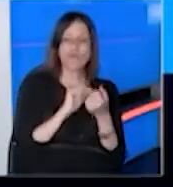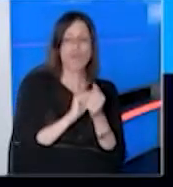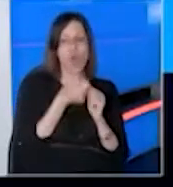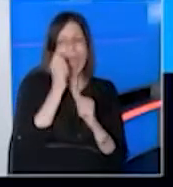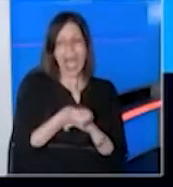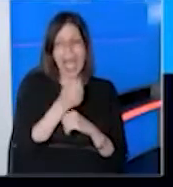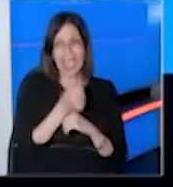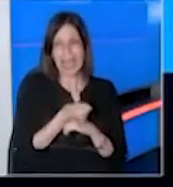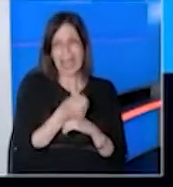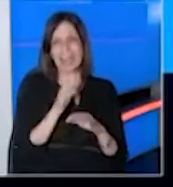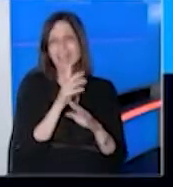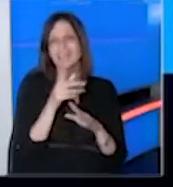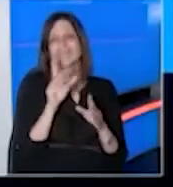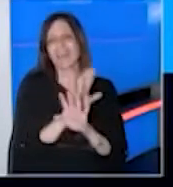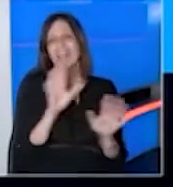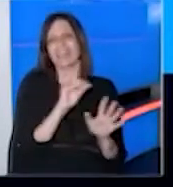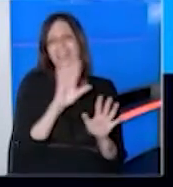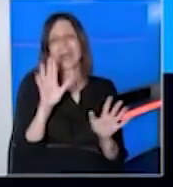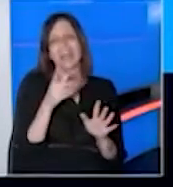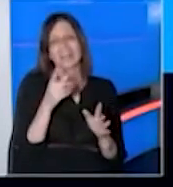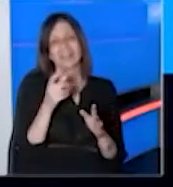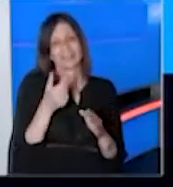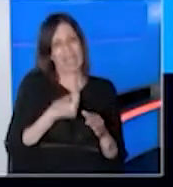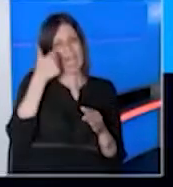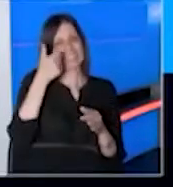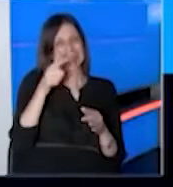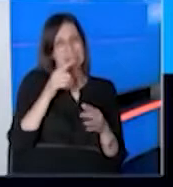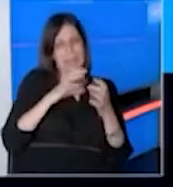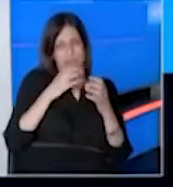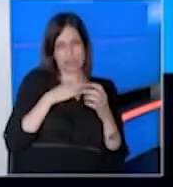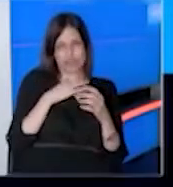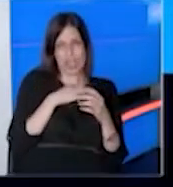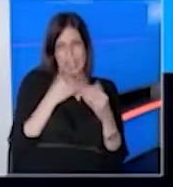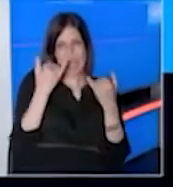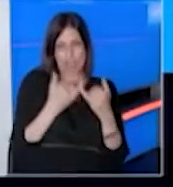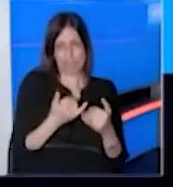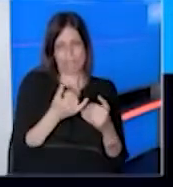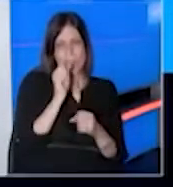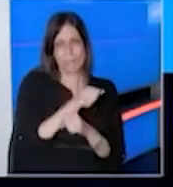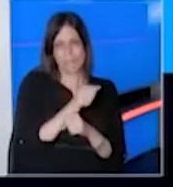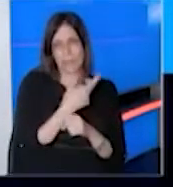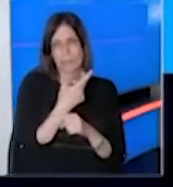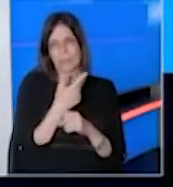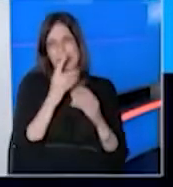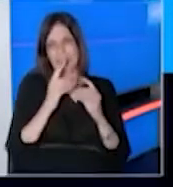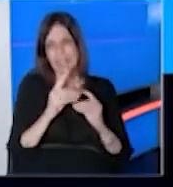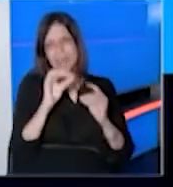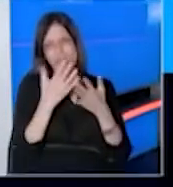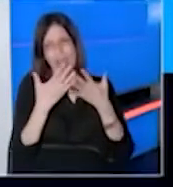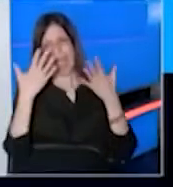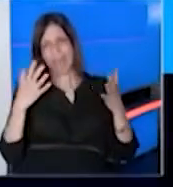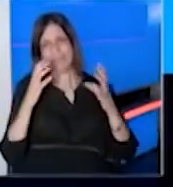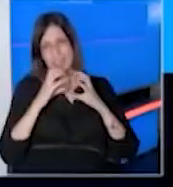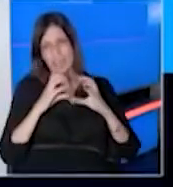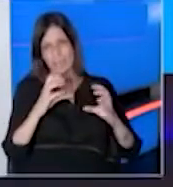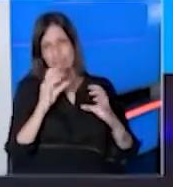או הכפר החקלאי, אינך אלא אריס. אתה, בקיבוץ שלי, עכשיו מפקיעים דרך לצורך הרחבת הכביש של בקה